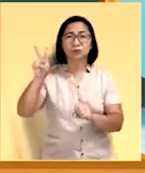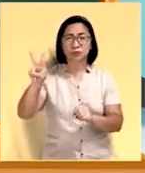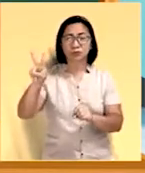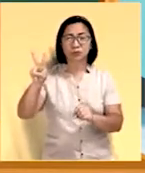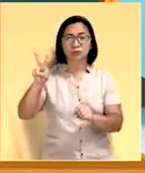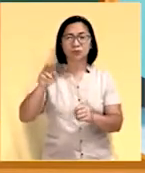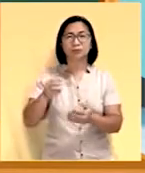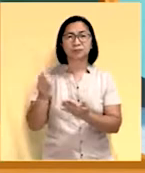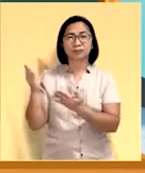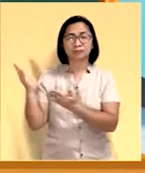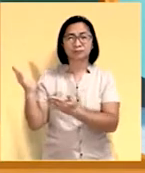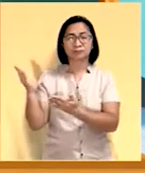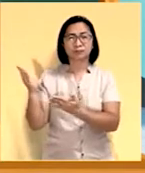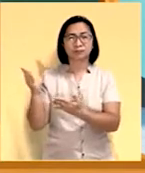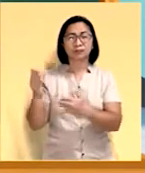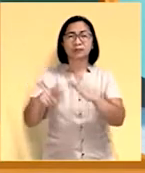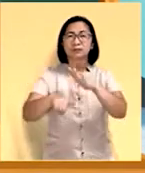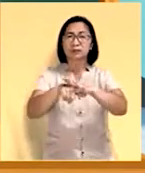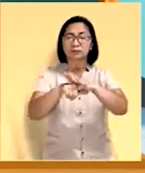2.